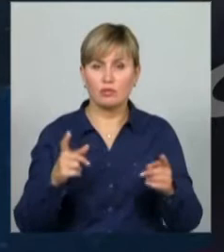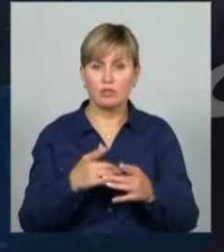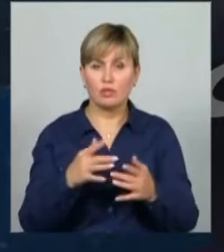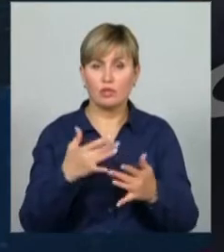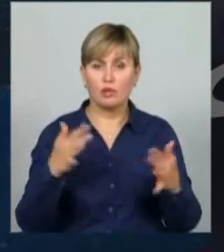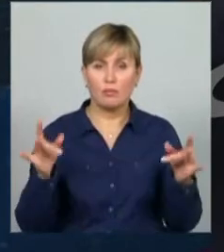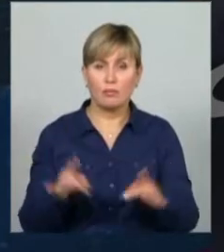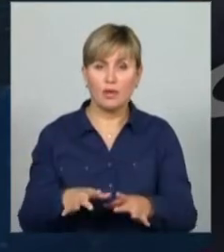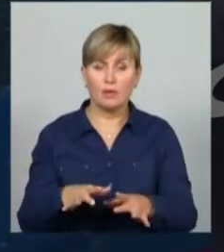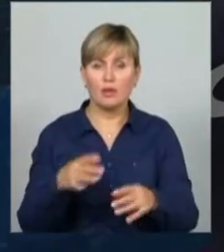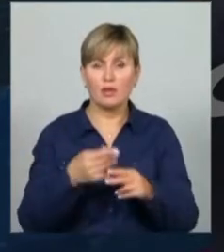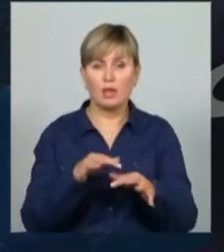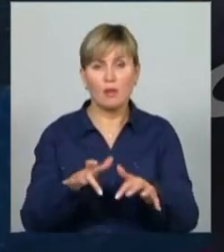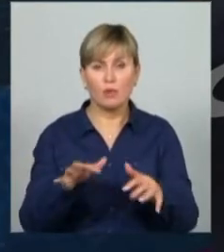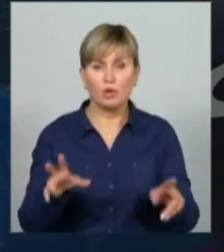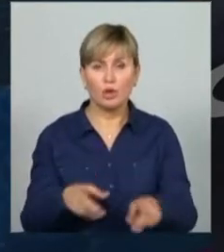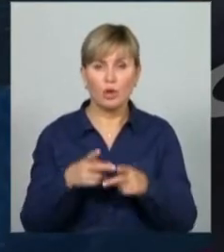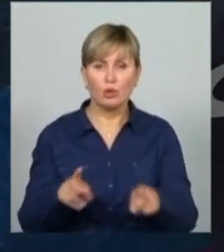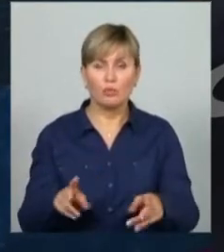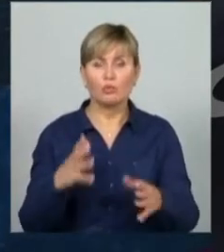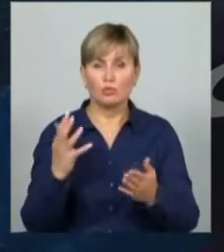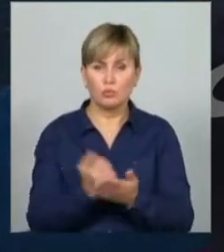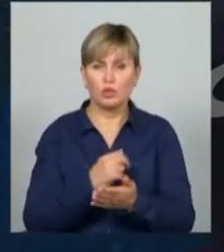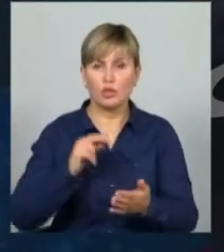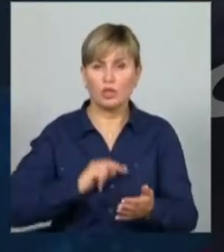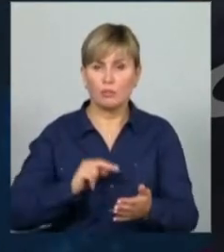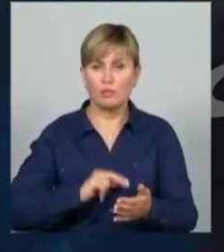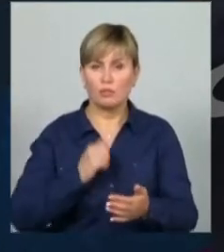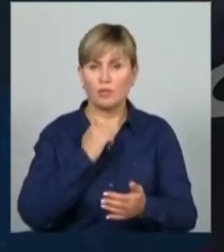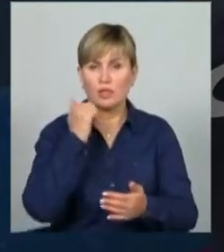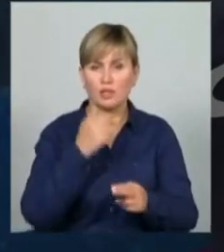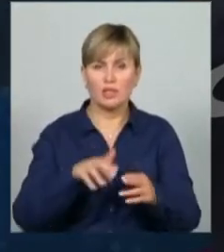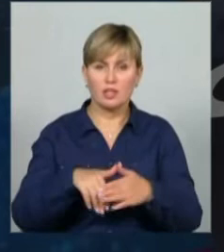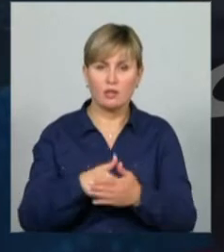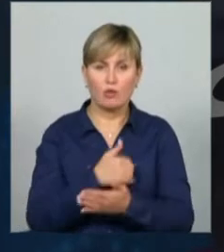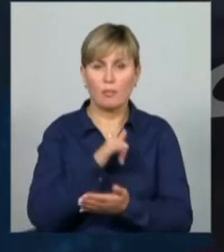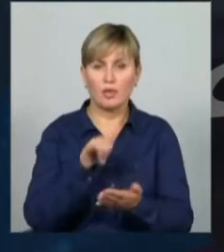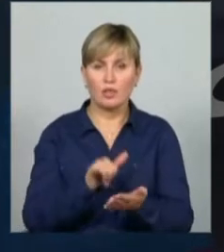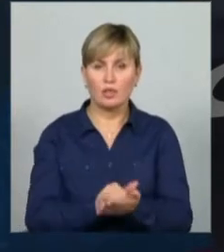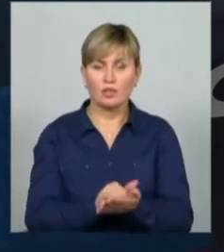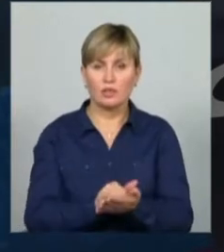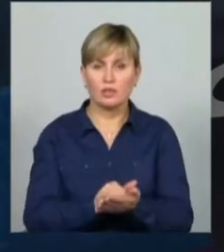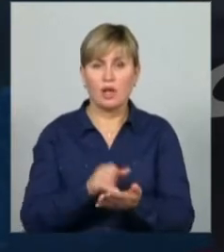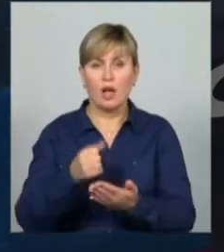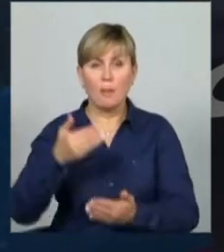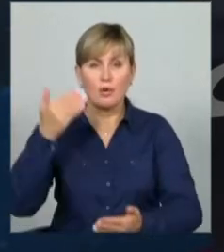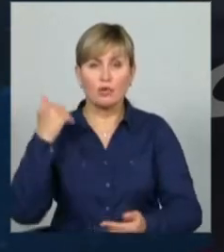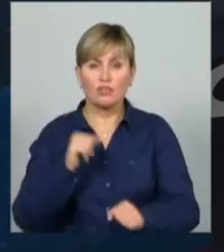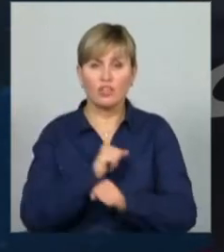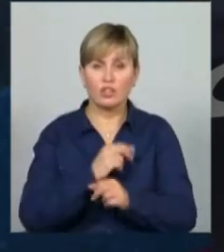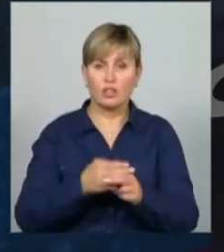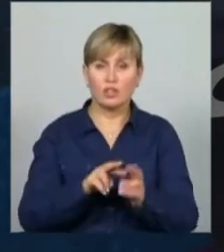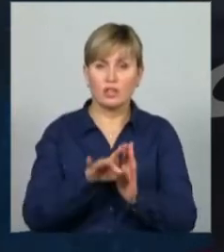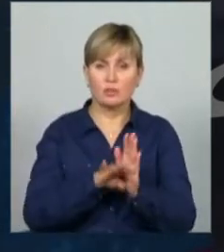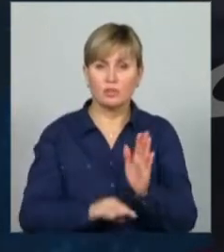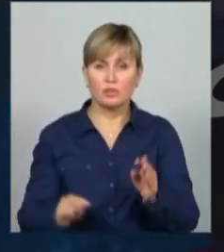караоке-баров, боулинг-центров и компьютерных клубов успешно функционируют благодаря инновационному приложению. А на прошлых выходных к этому